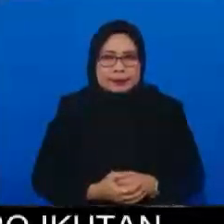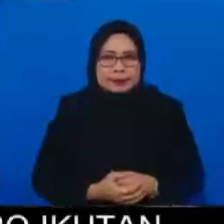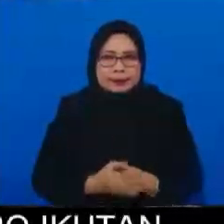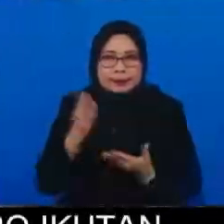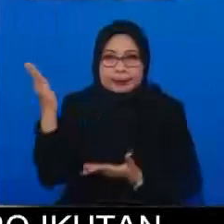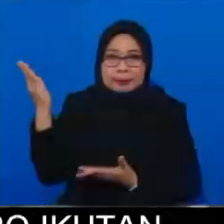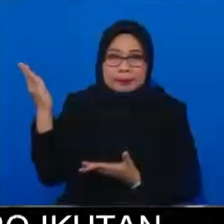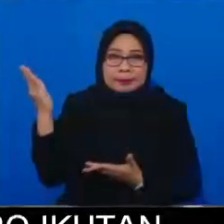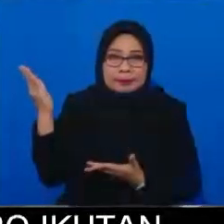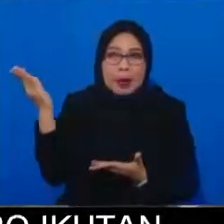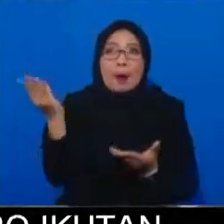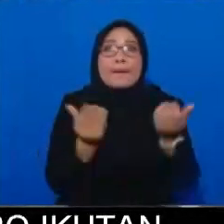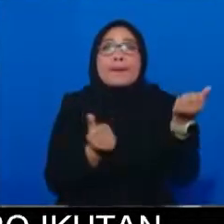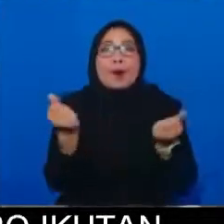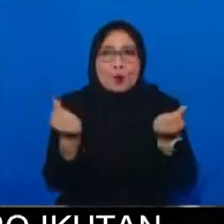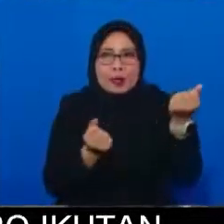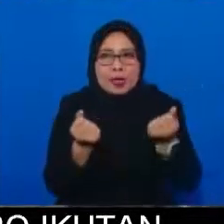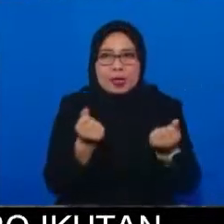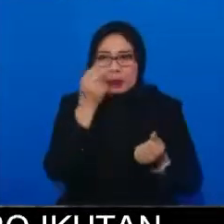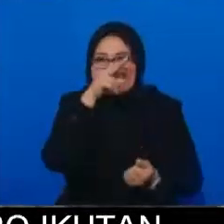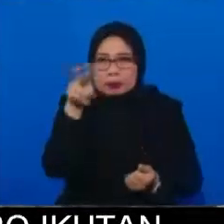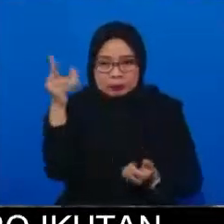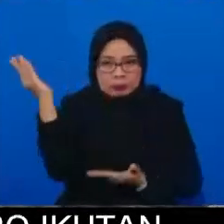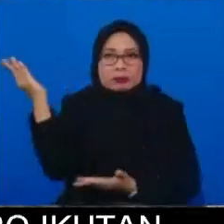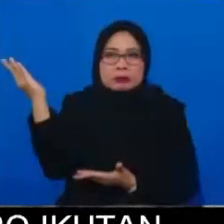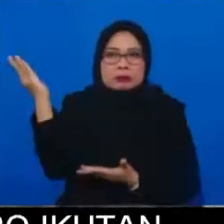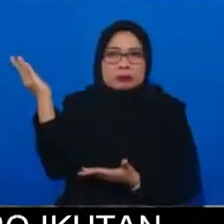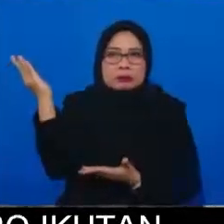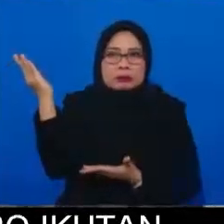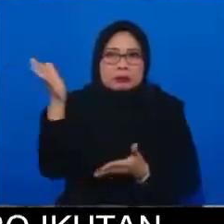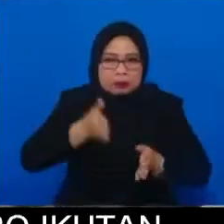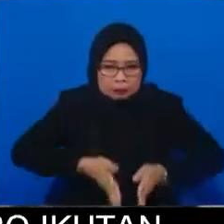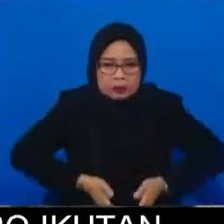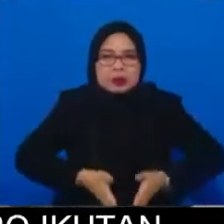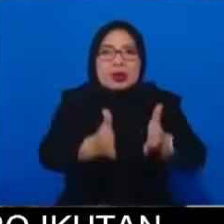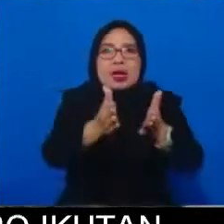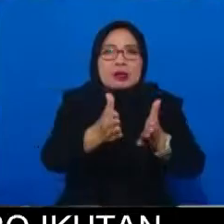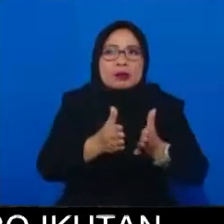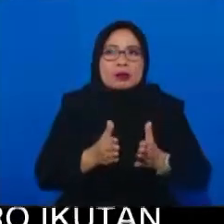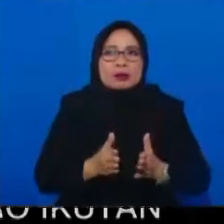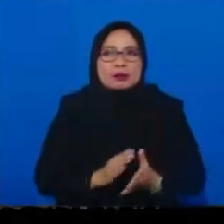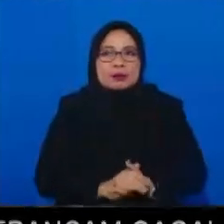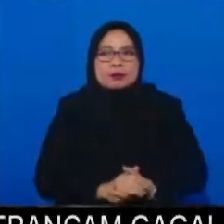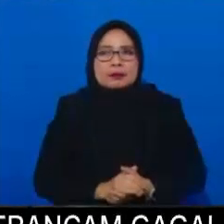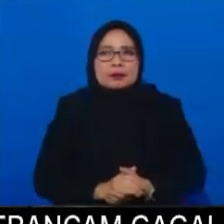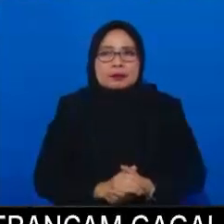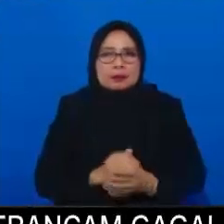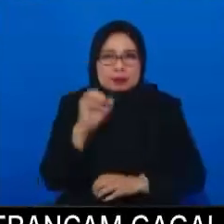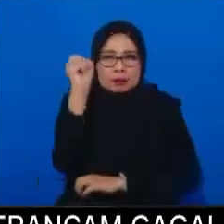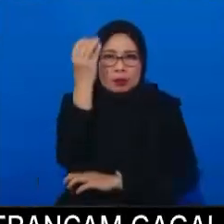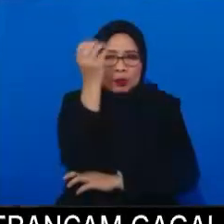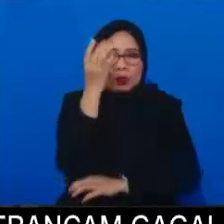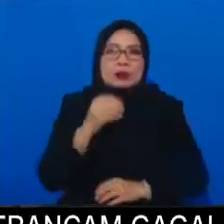Beginilah kondisi mobil pickup bermuatan sandal usai menabrak pohon di jalur poros Pantura Lamongan, tepatnya di Desa Karangtinggil, Kecamatan